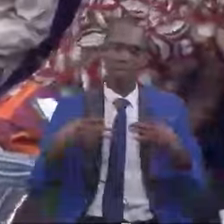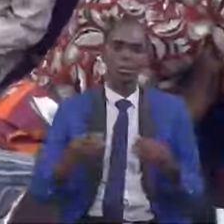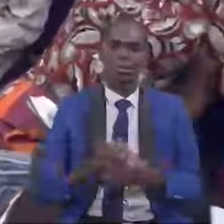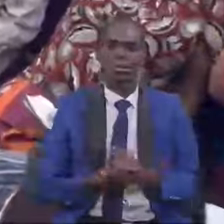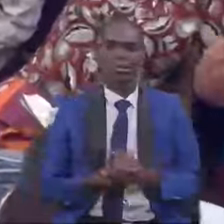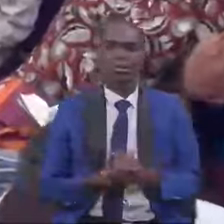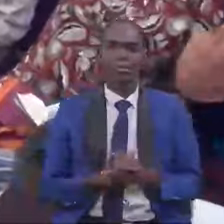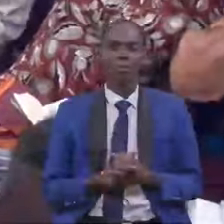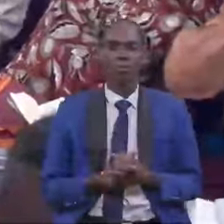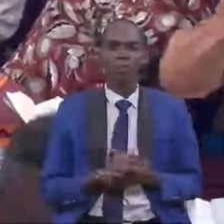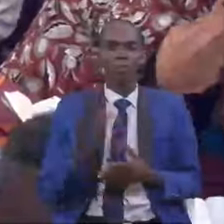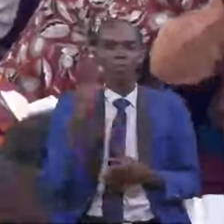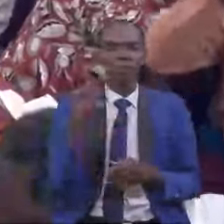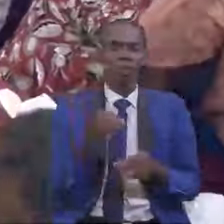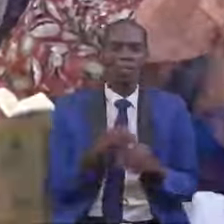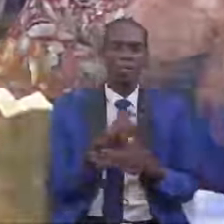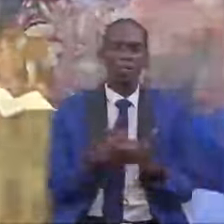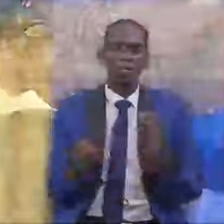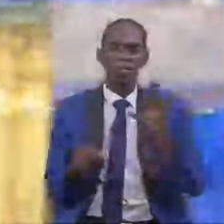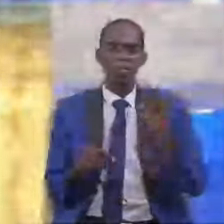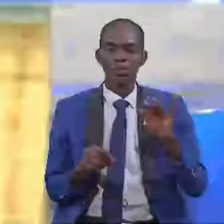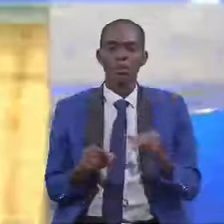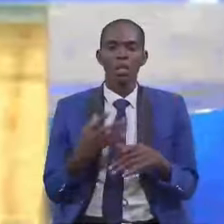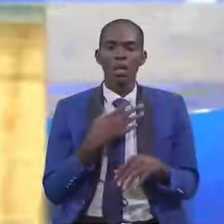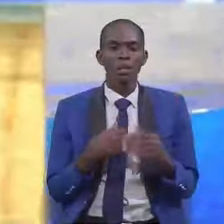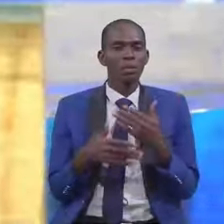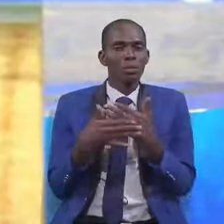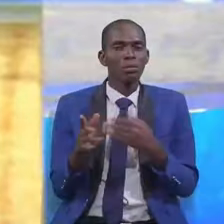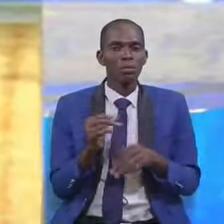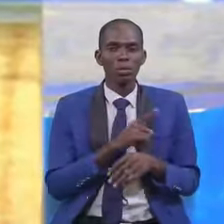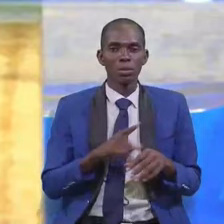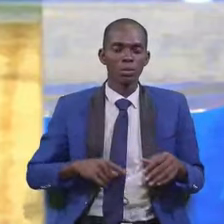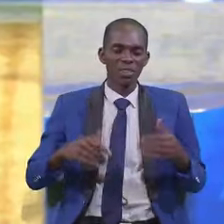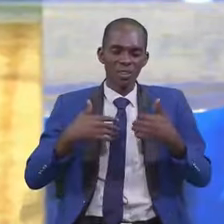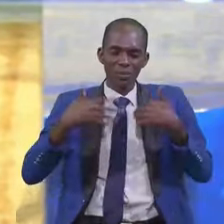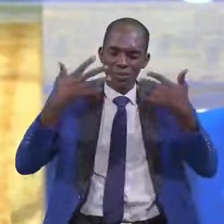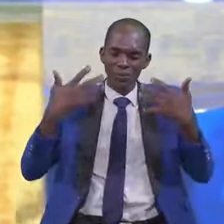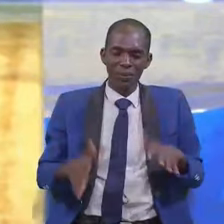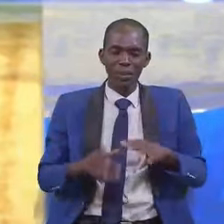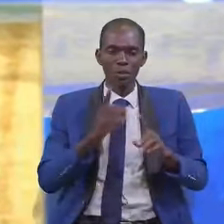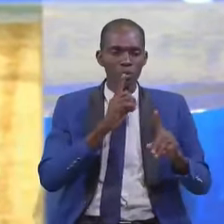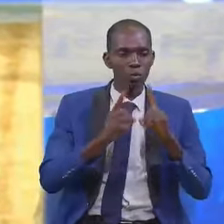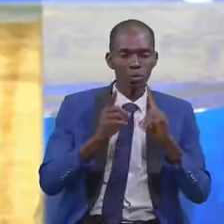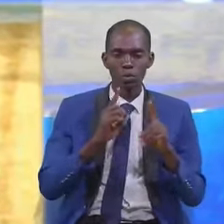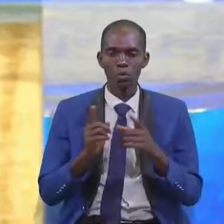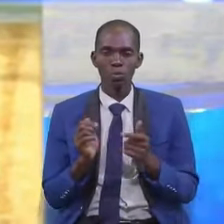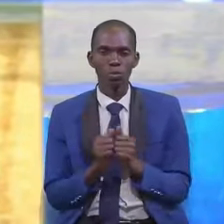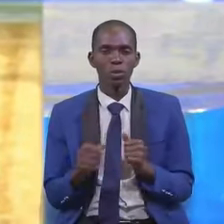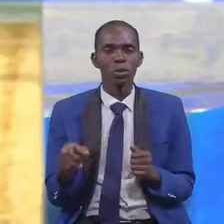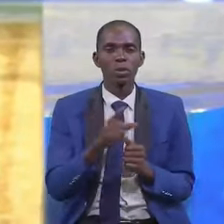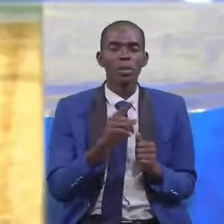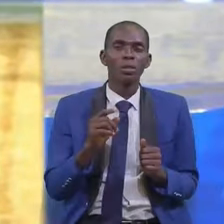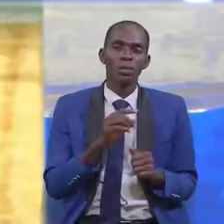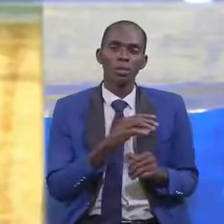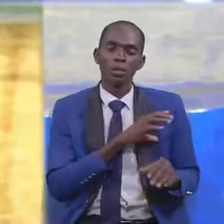Verset 19 dit, le Seigneur, après leur avoir parlé, fut enlevé au ciel et il